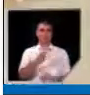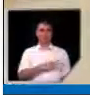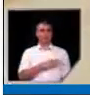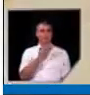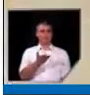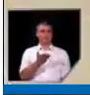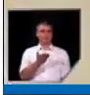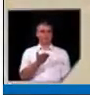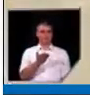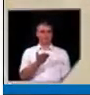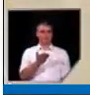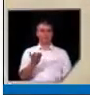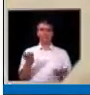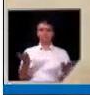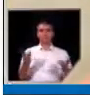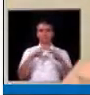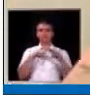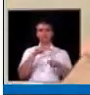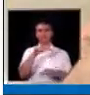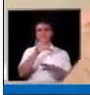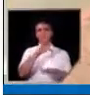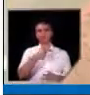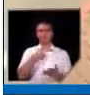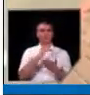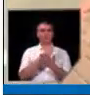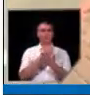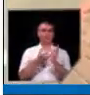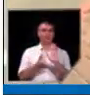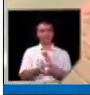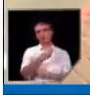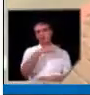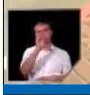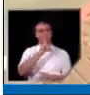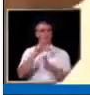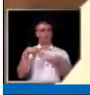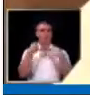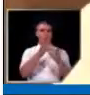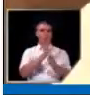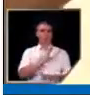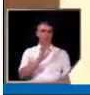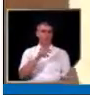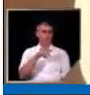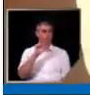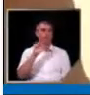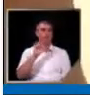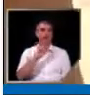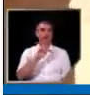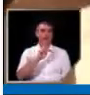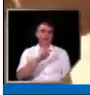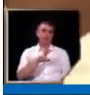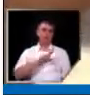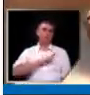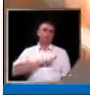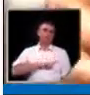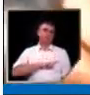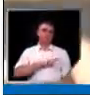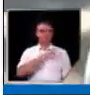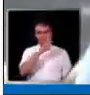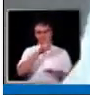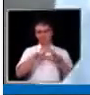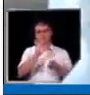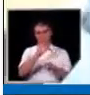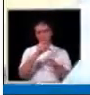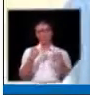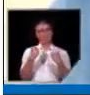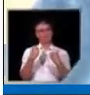הזה, ולשאיר אותם שם. החלטתי להוציא אותם ולא להחזיר אותם לשם. שים הרווח משלימה עם גואלה, מה שמחזק